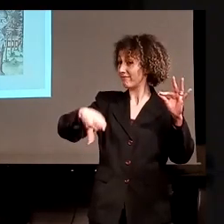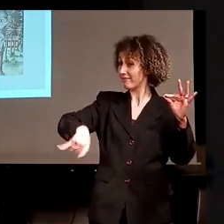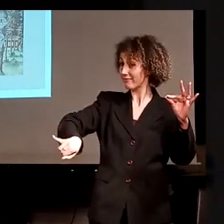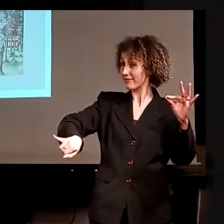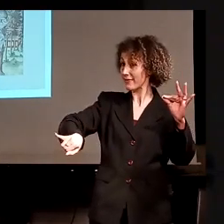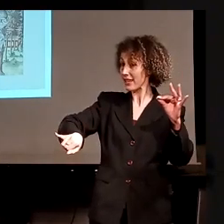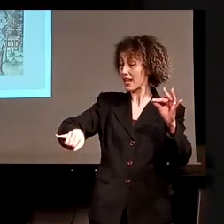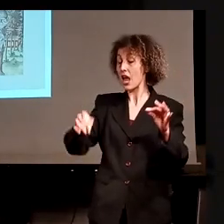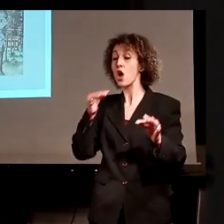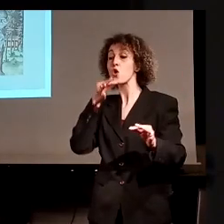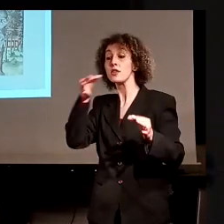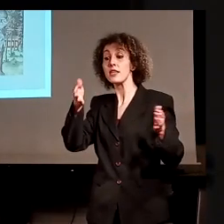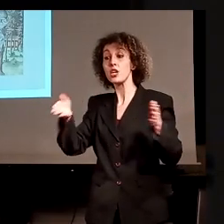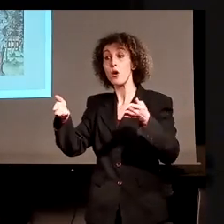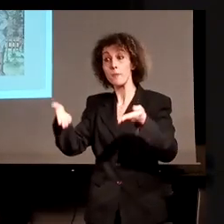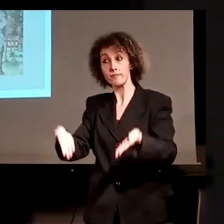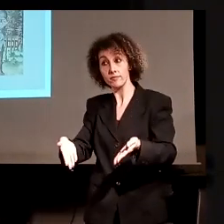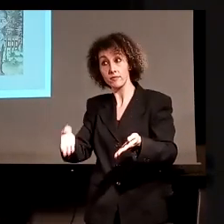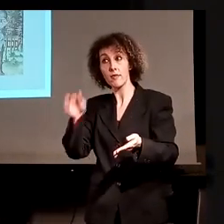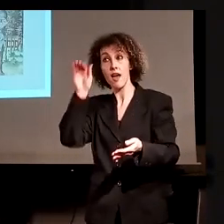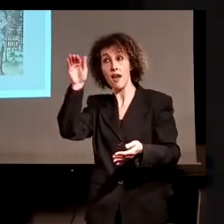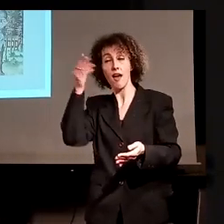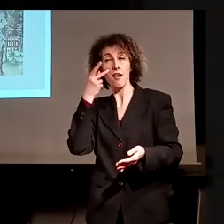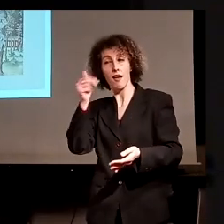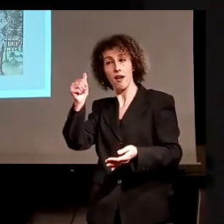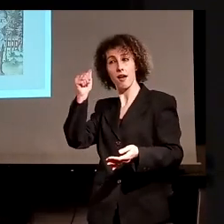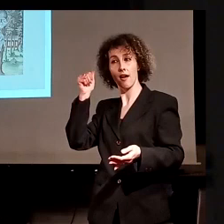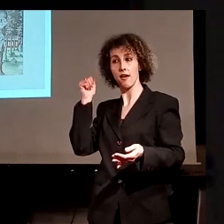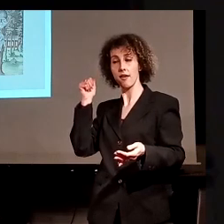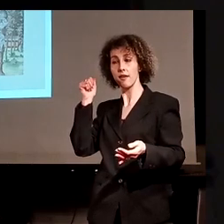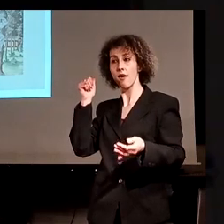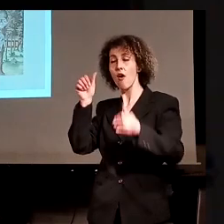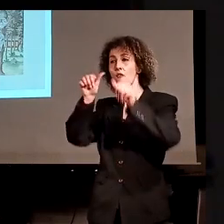dell'avvenire sono sfacciatamente pragmatiche